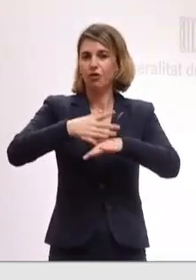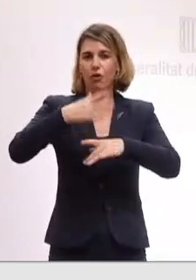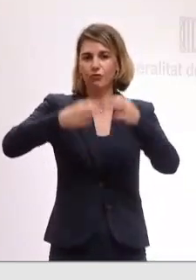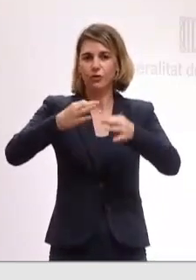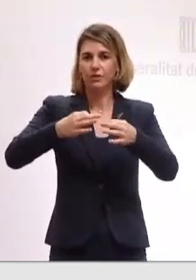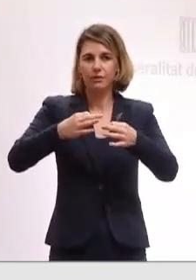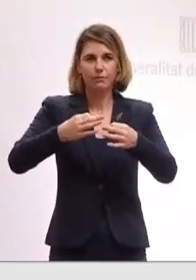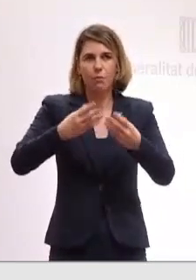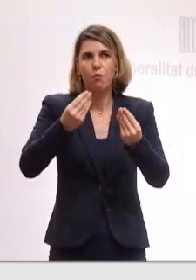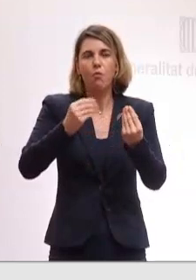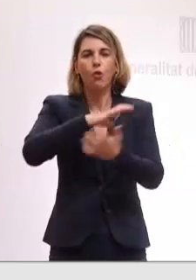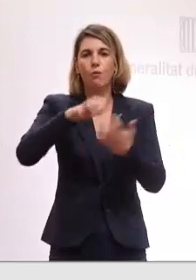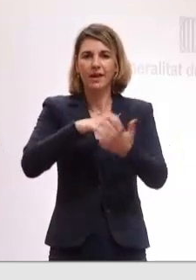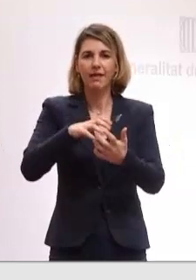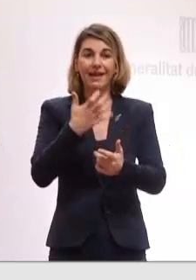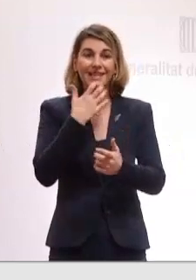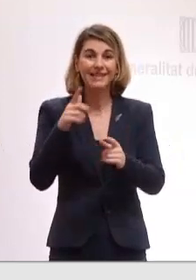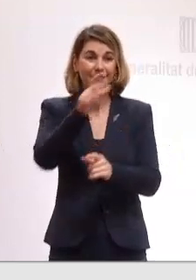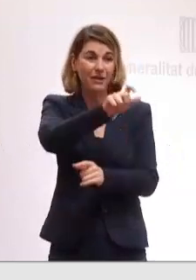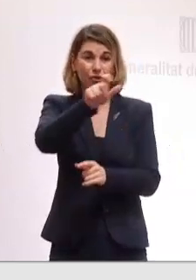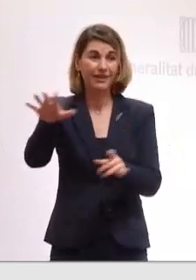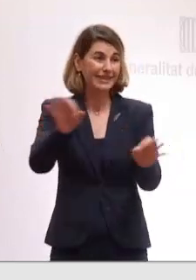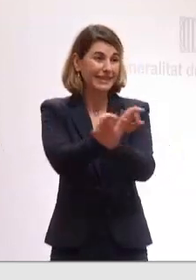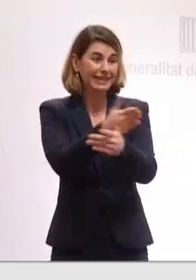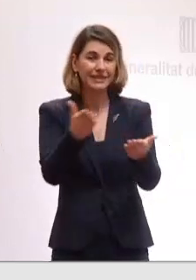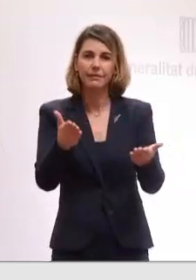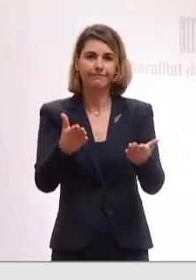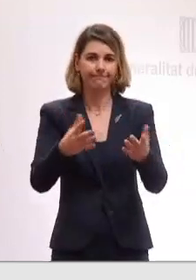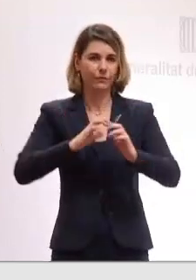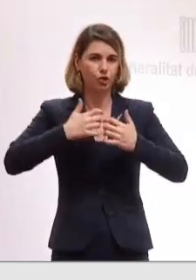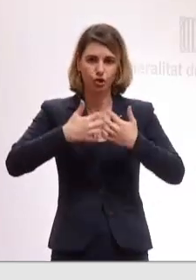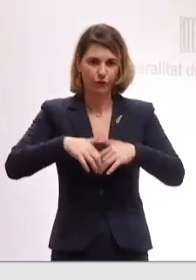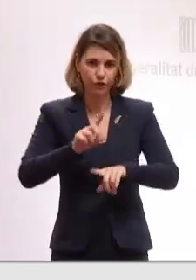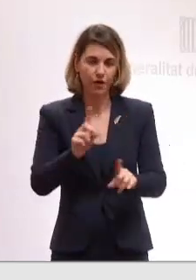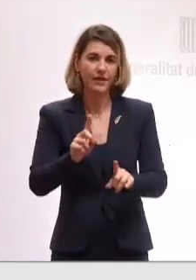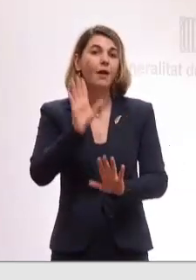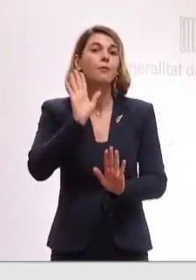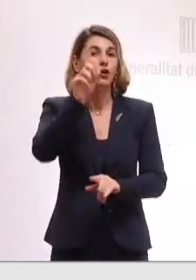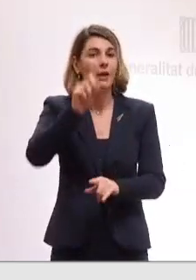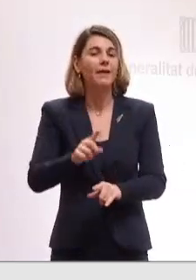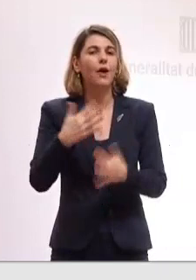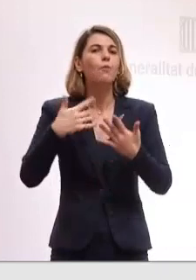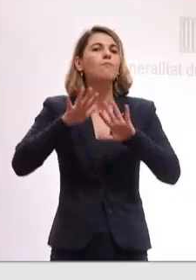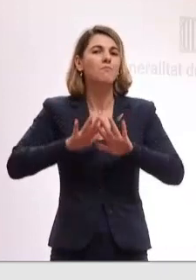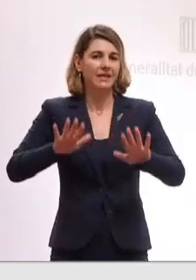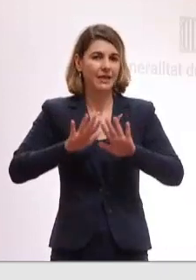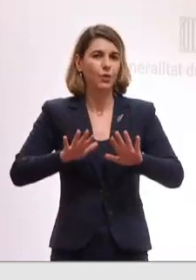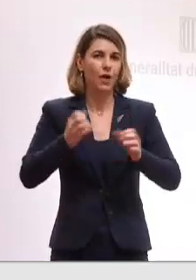no funcionaria. Però també hi ha una part, també hi ha un passiu, que hem de